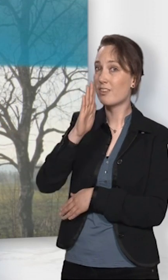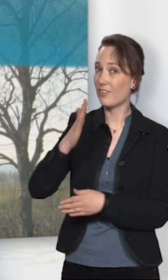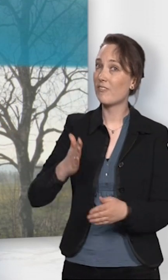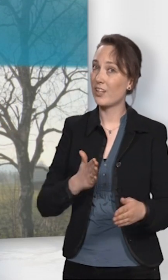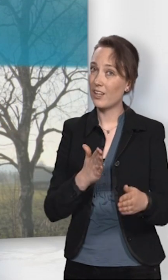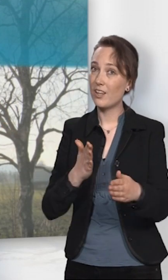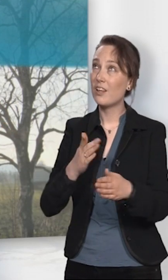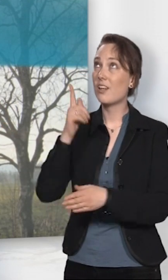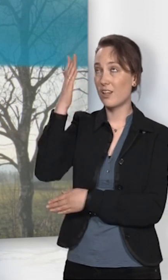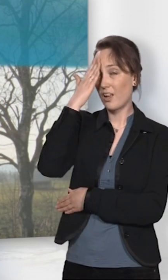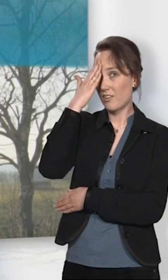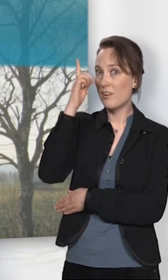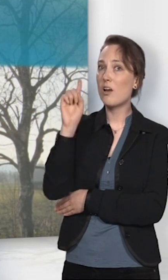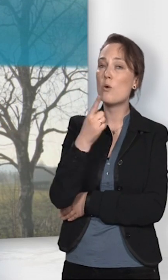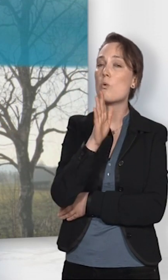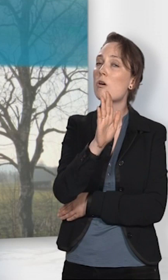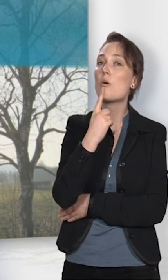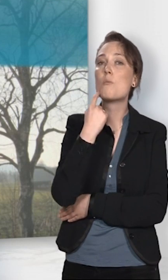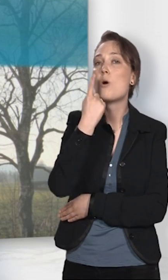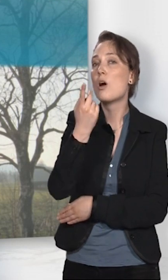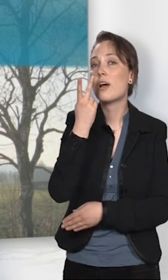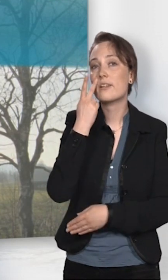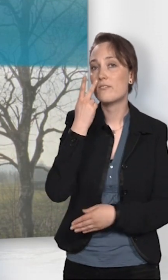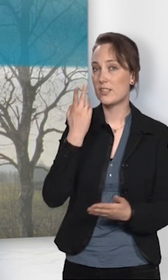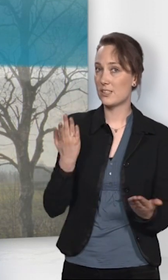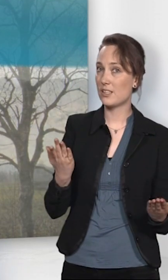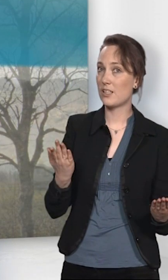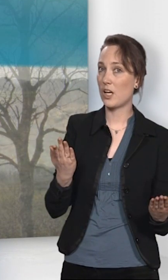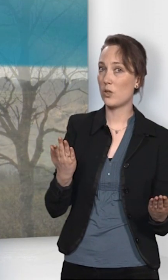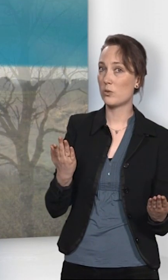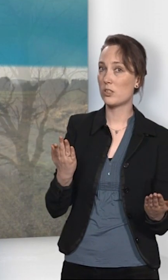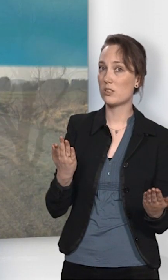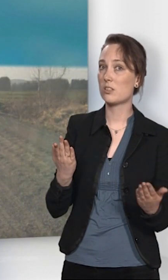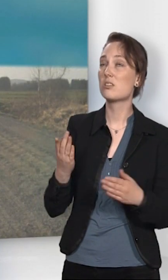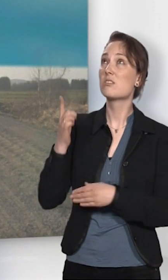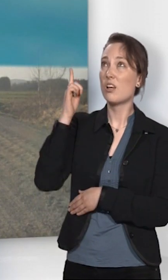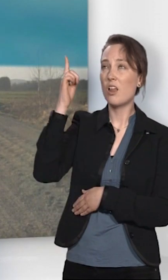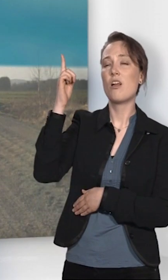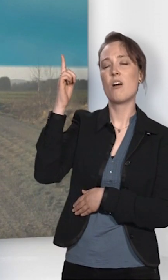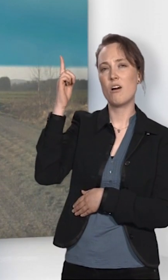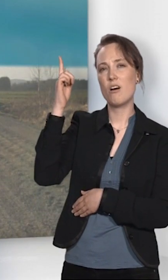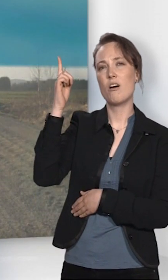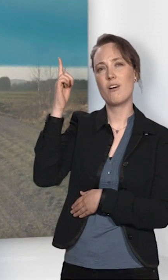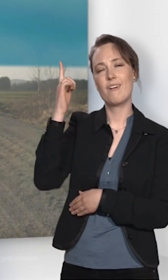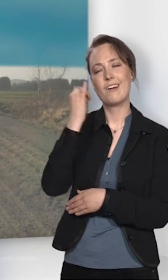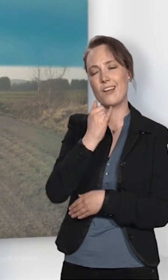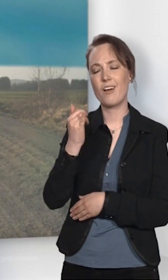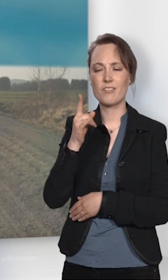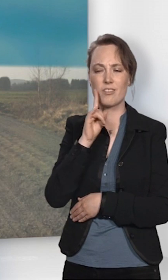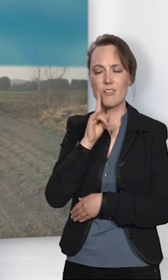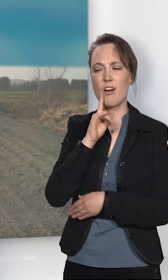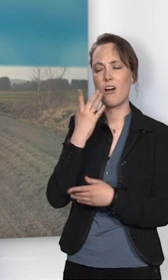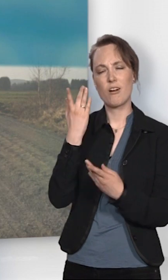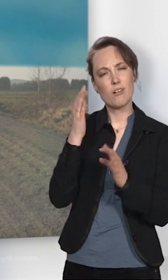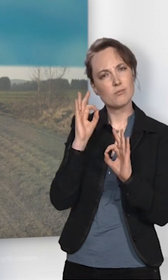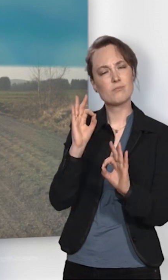Deinen Weg und er kennt auch dein Morgen. Er wird einzigartig